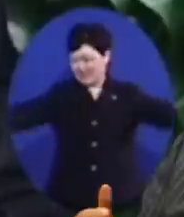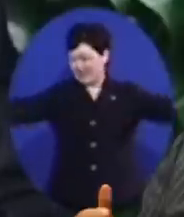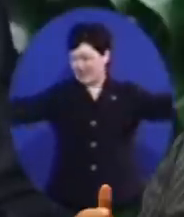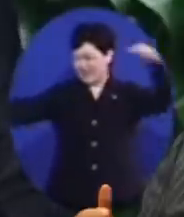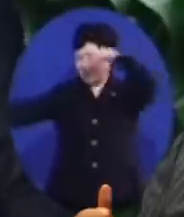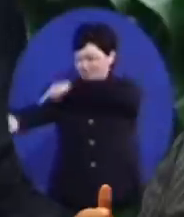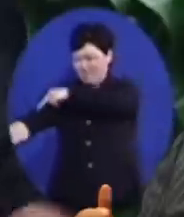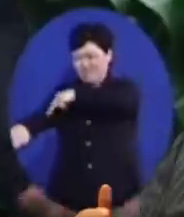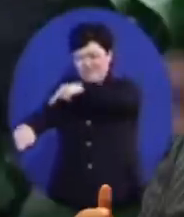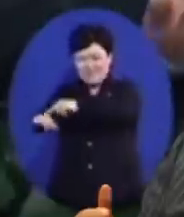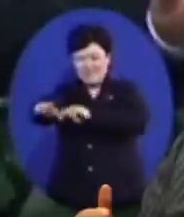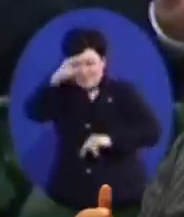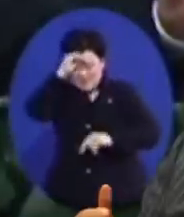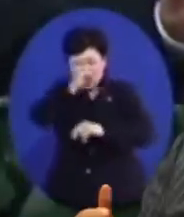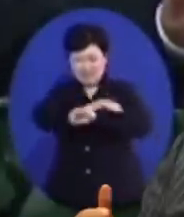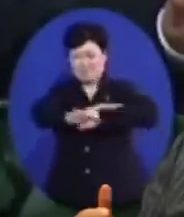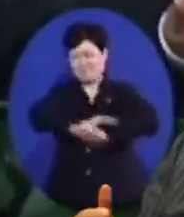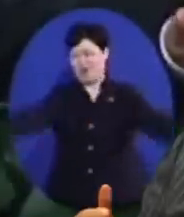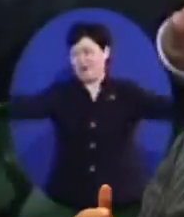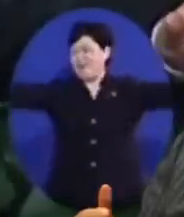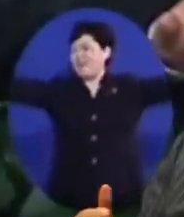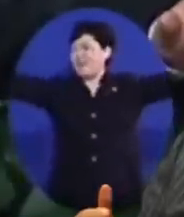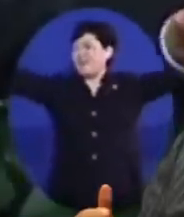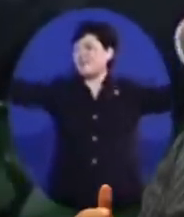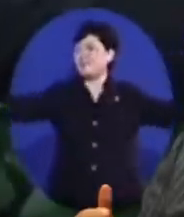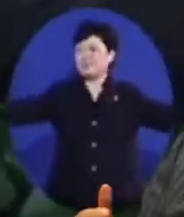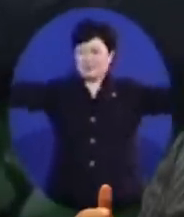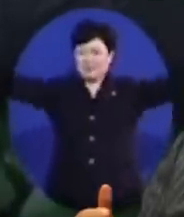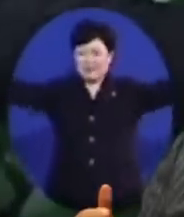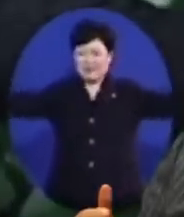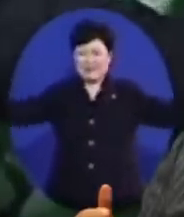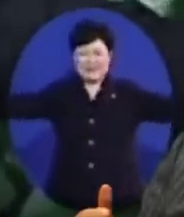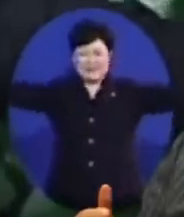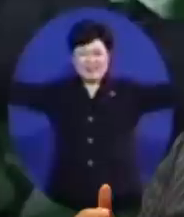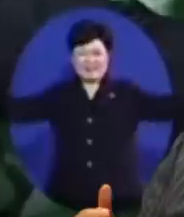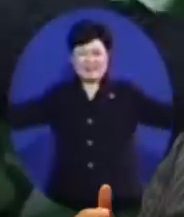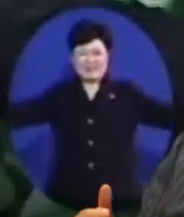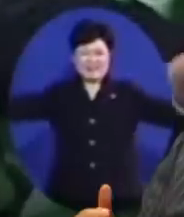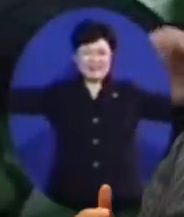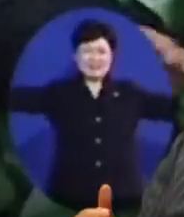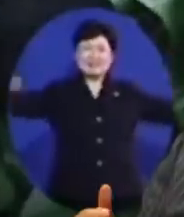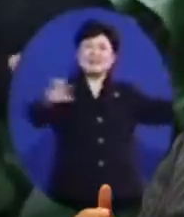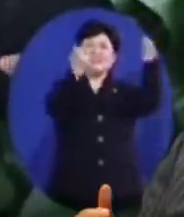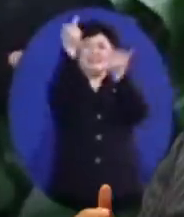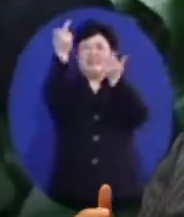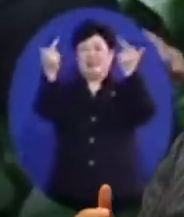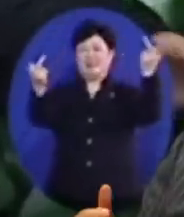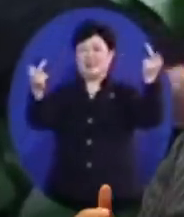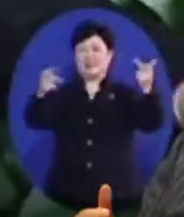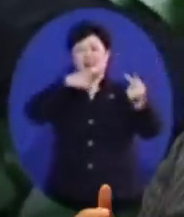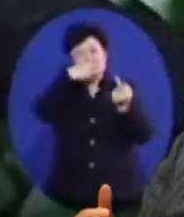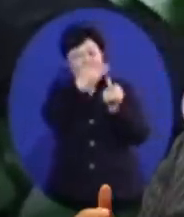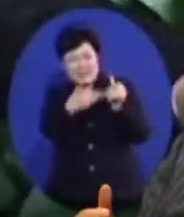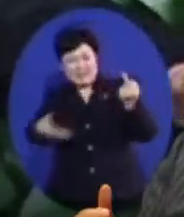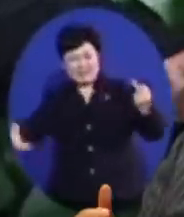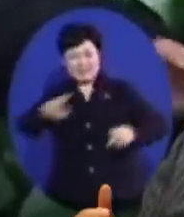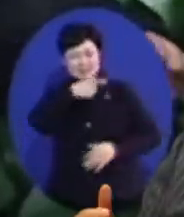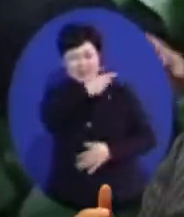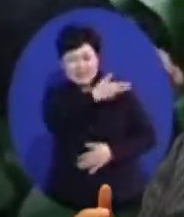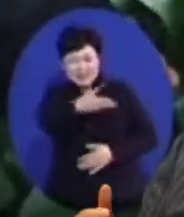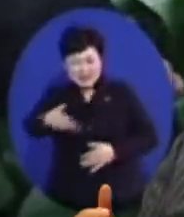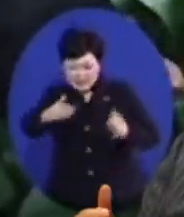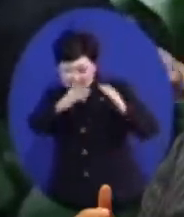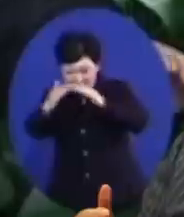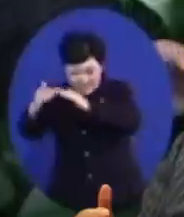올라탔어요. 그러니 휑 하고 하늘로 올라서 산과 개천과 강과